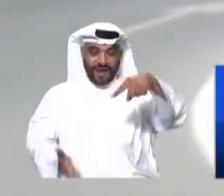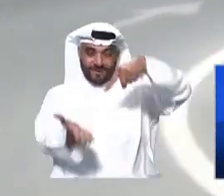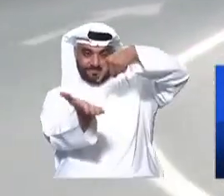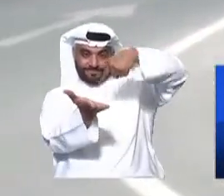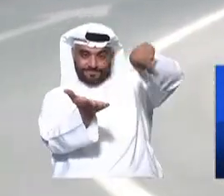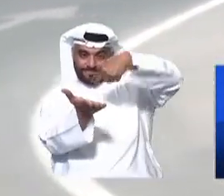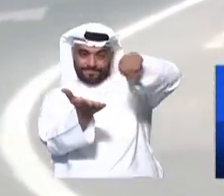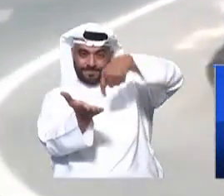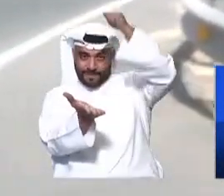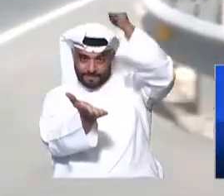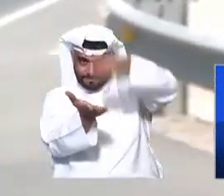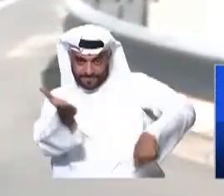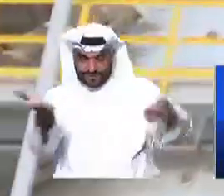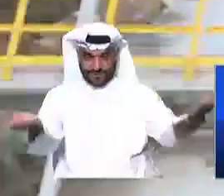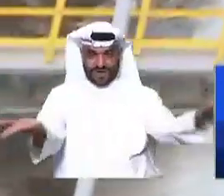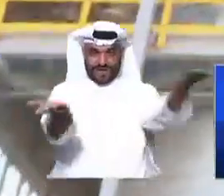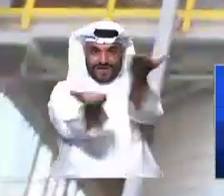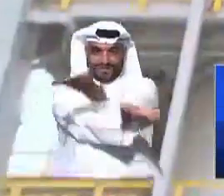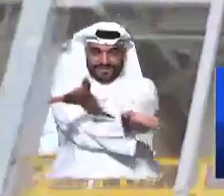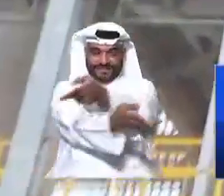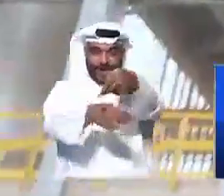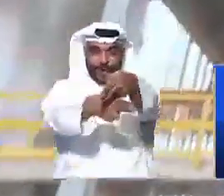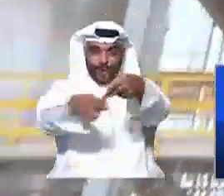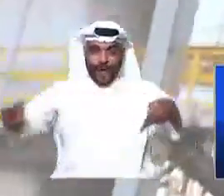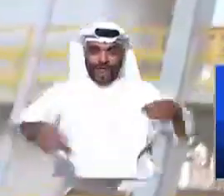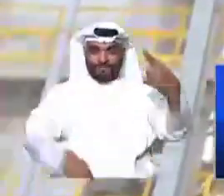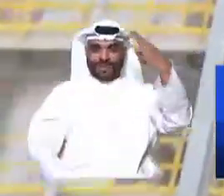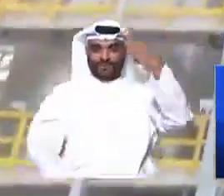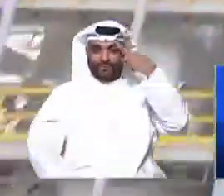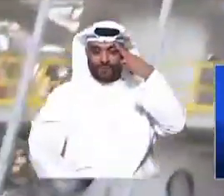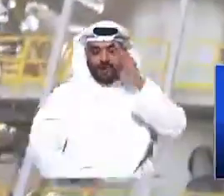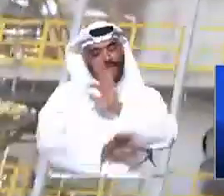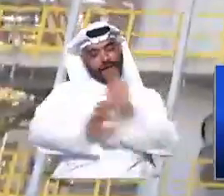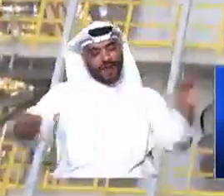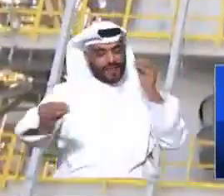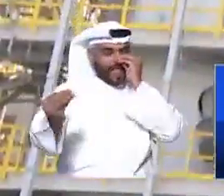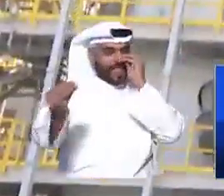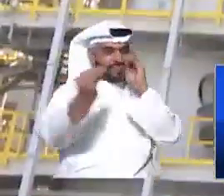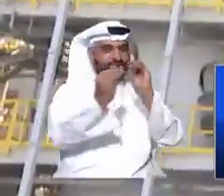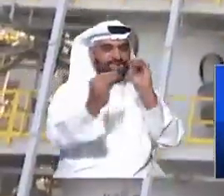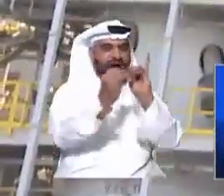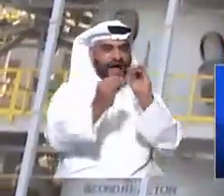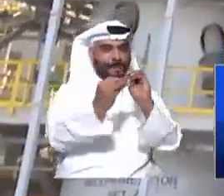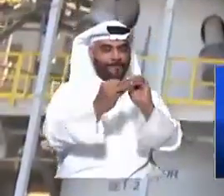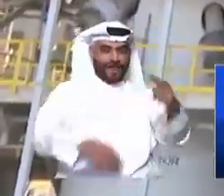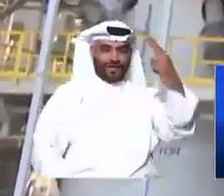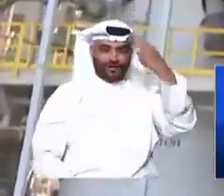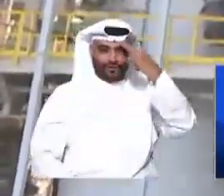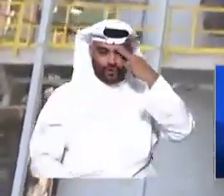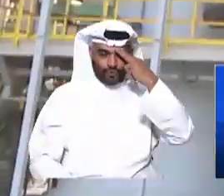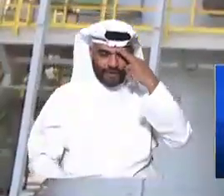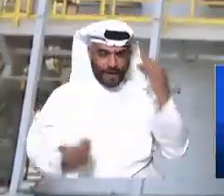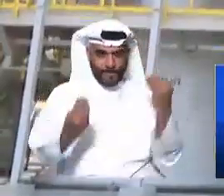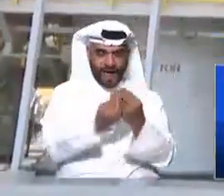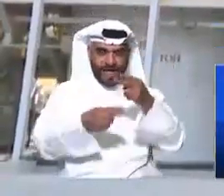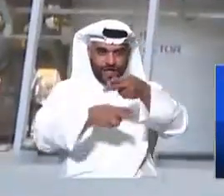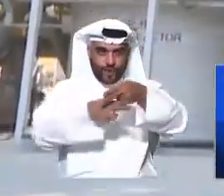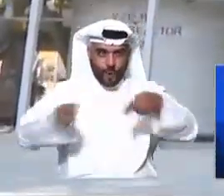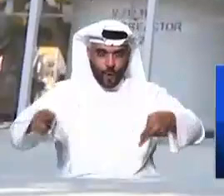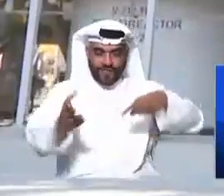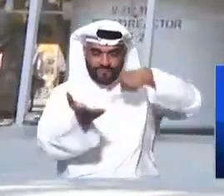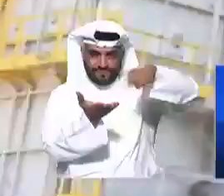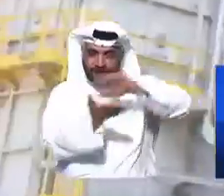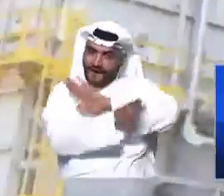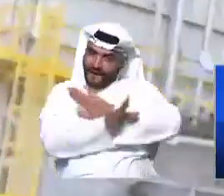هذه الوثيقة يأتي تنفيذا لمقتضى مذكرة التفاهم التي وقعتها المملكة العربية السعودية ودولة